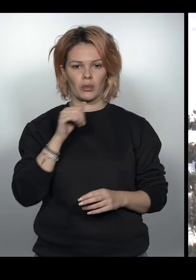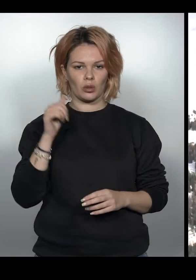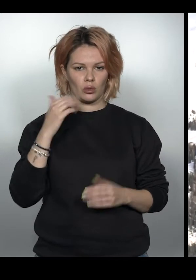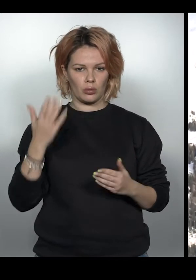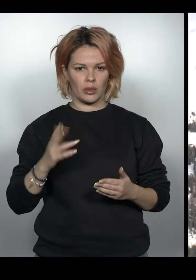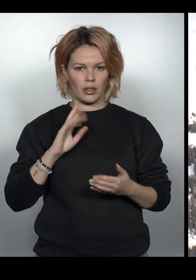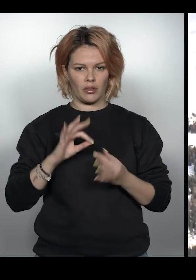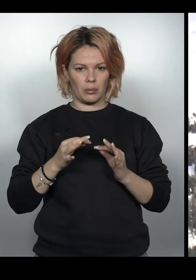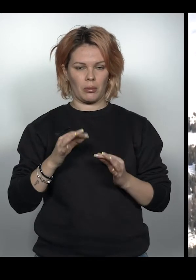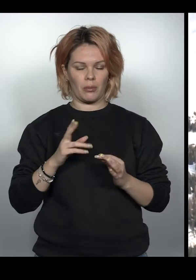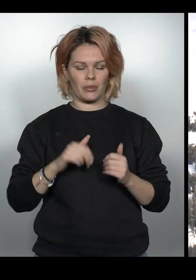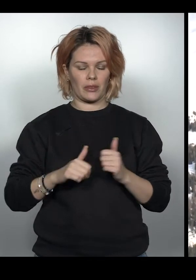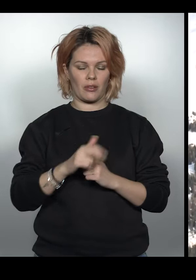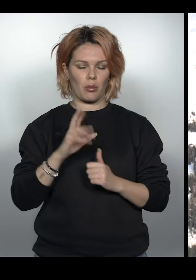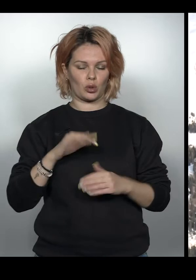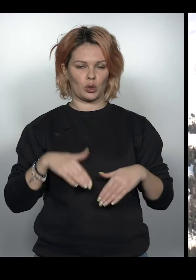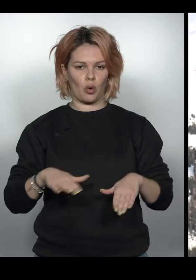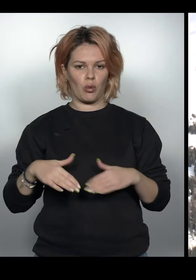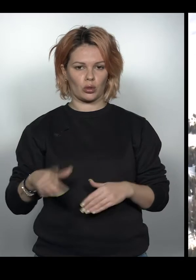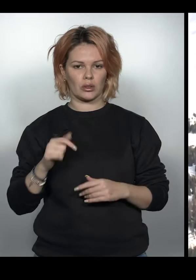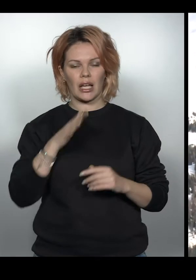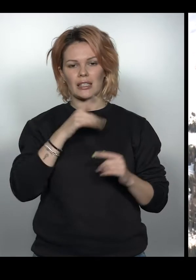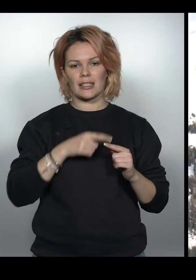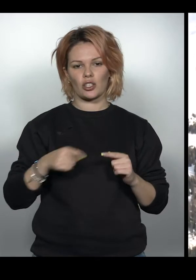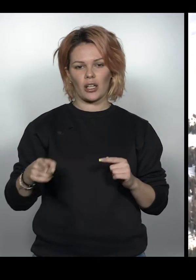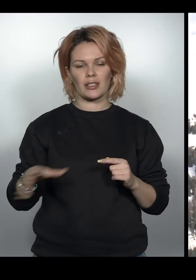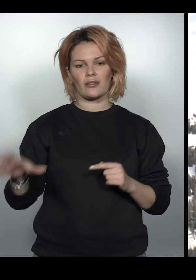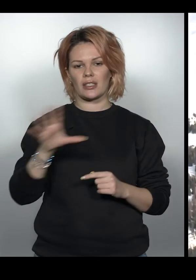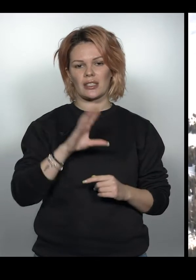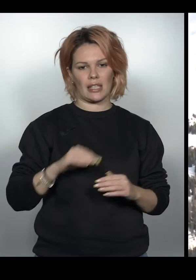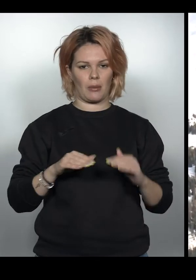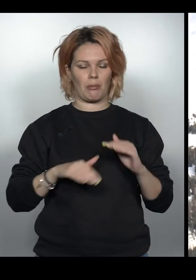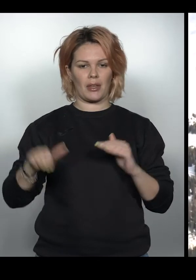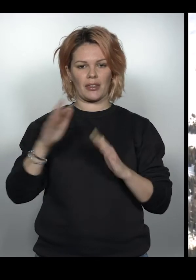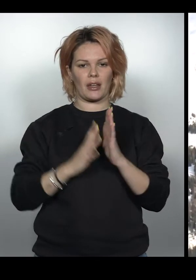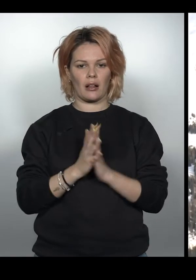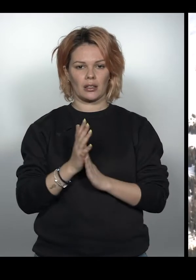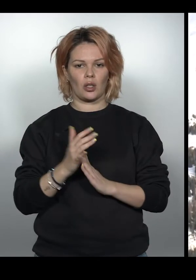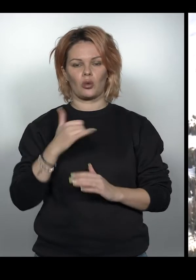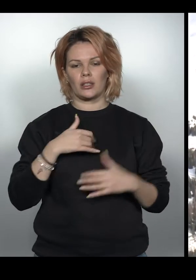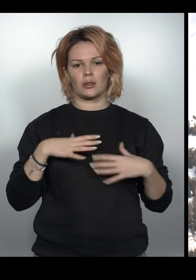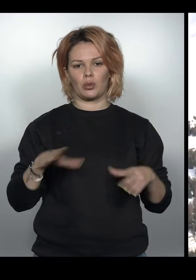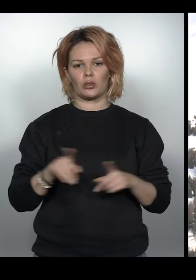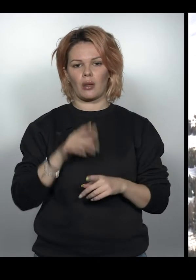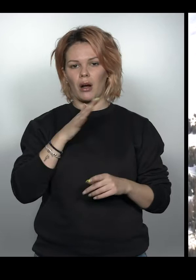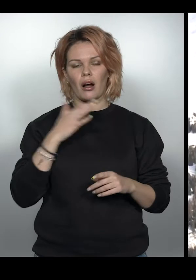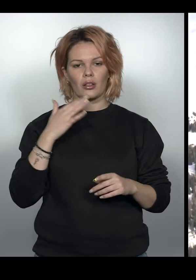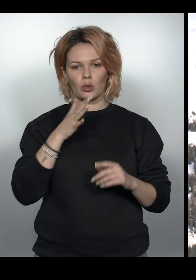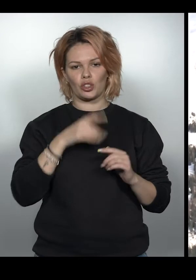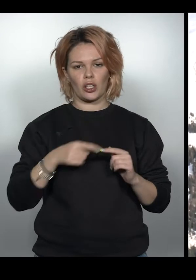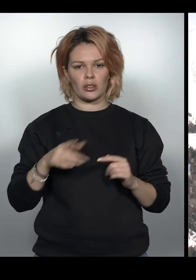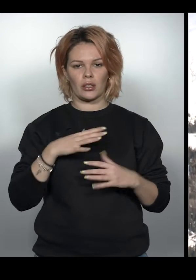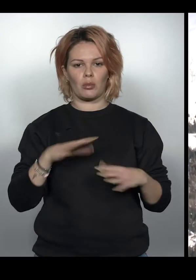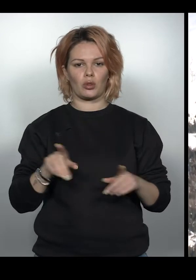минула дефлімпійці по сноуборду. За той час всі піднялися, але в нас не було так багато часу,